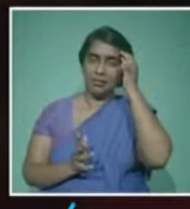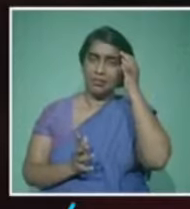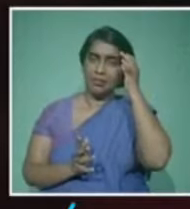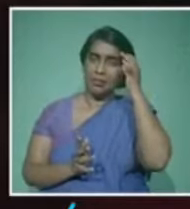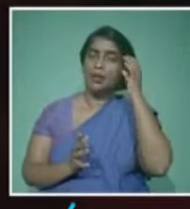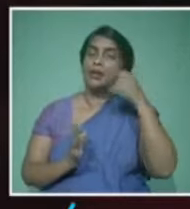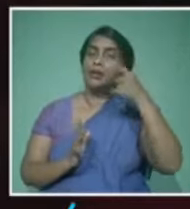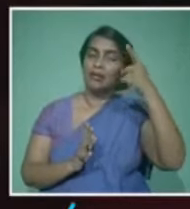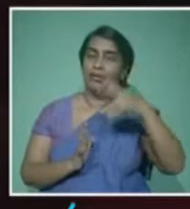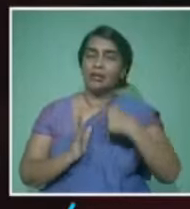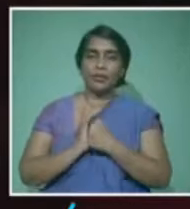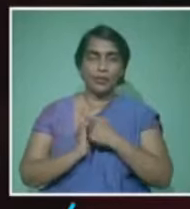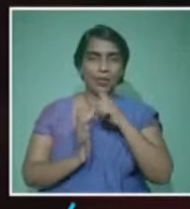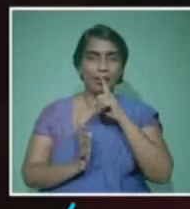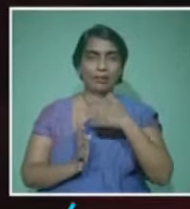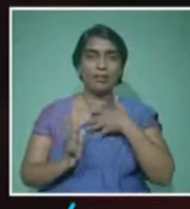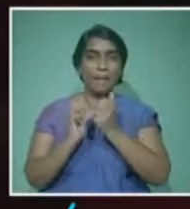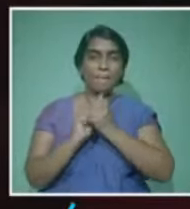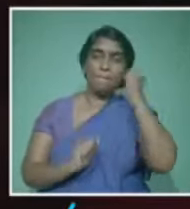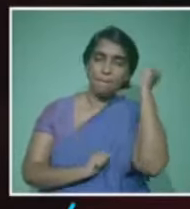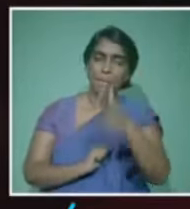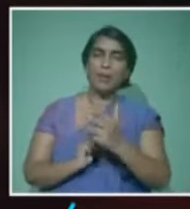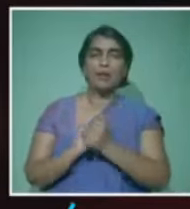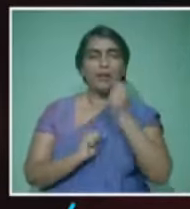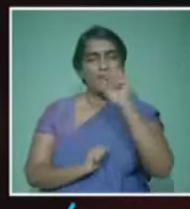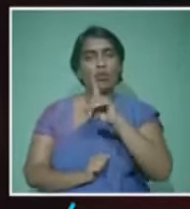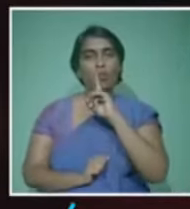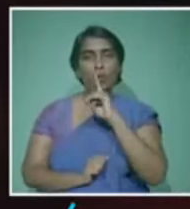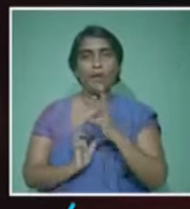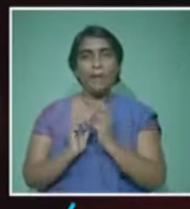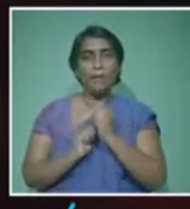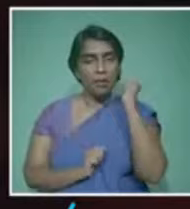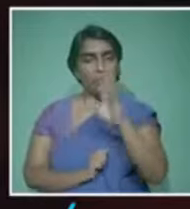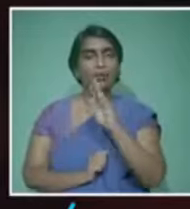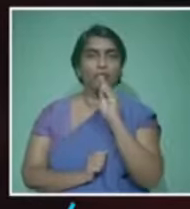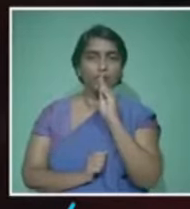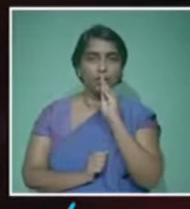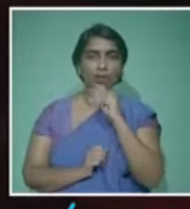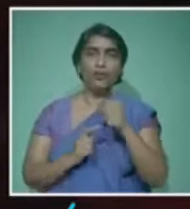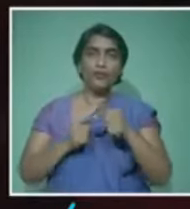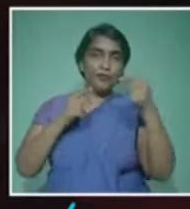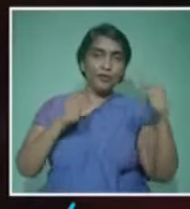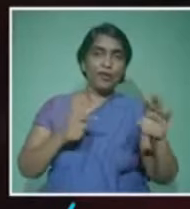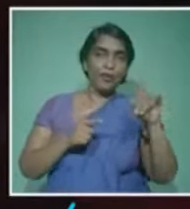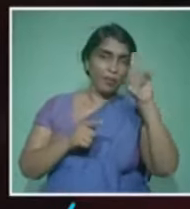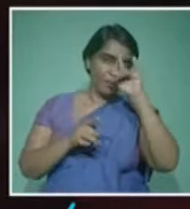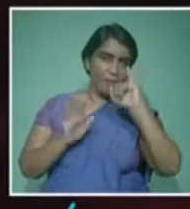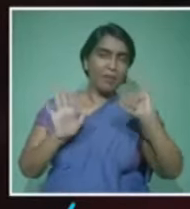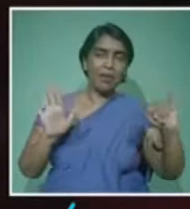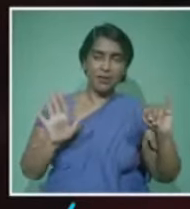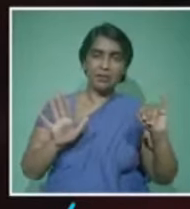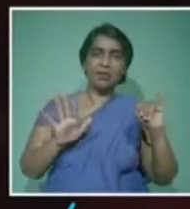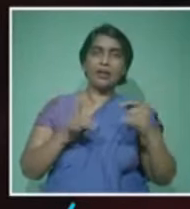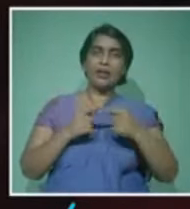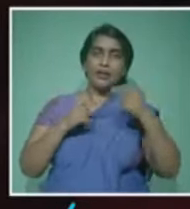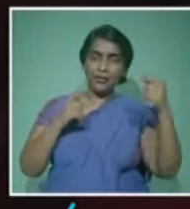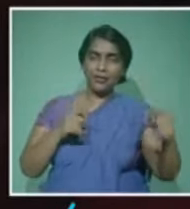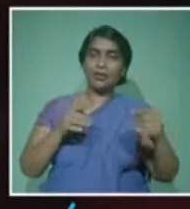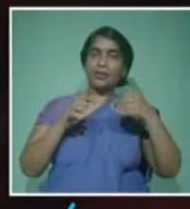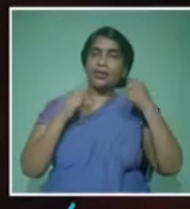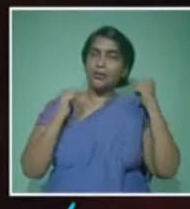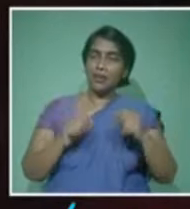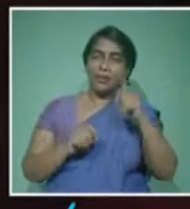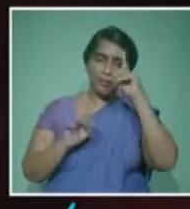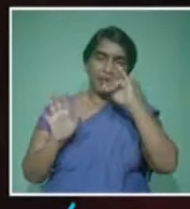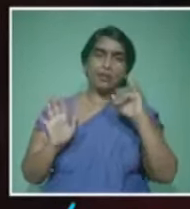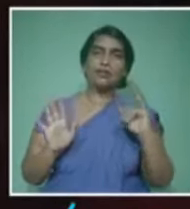නියෝජ්‍ය කතානායකතුමනි මඩ ගහන්න පුළුවන්. හැබැයි මඩ ගහනකට අඩුම තරමේ ඔබතුමා විපක්ෂේ වාඩිලා මාස 6ක් වෙනෝනේ. විපක්ෂේ මාසෙ වාඩිලා මාස